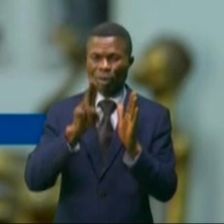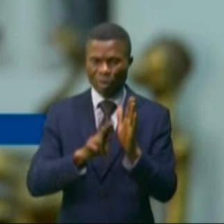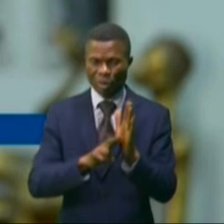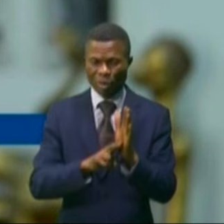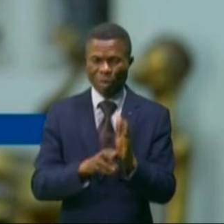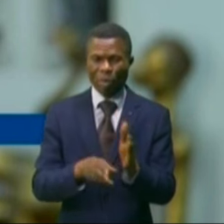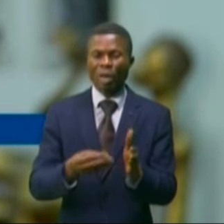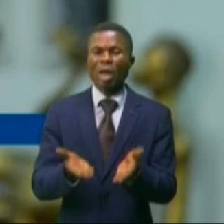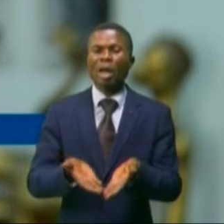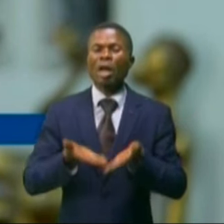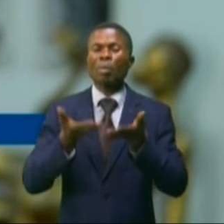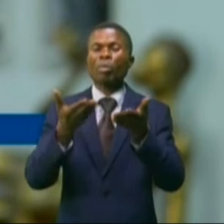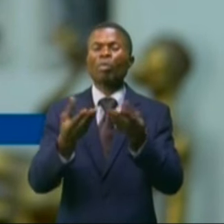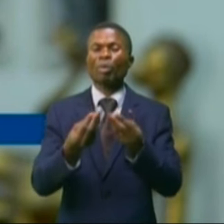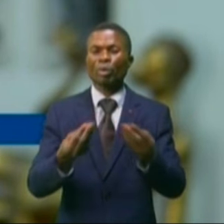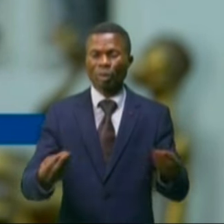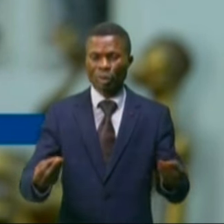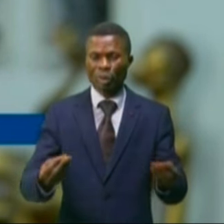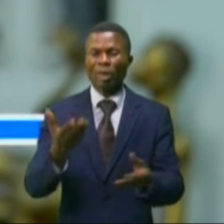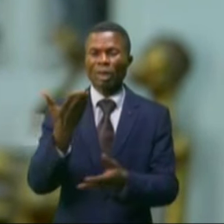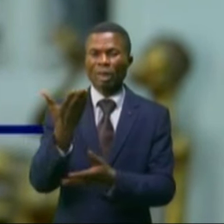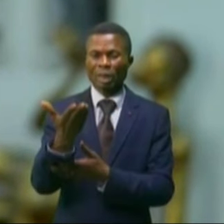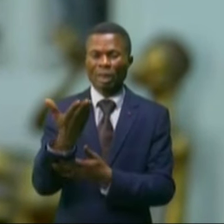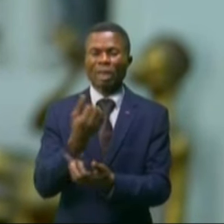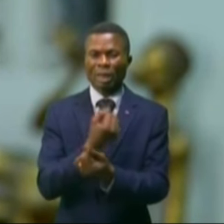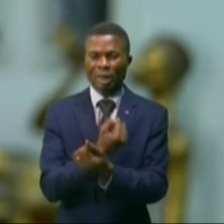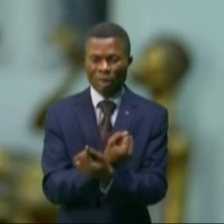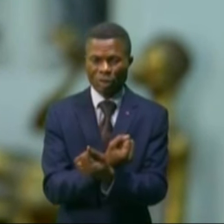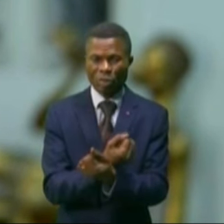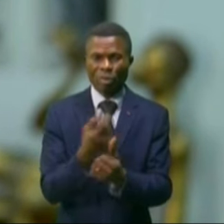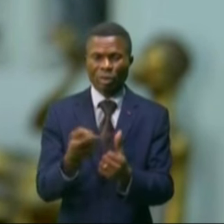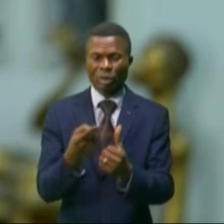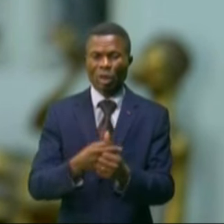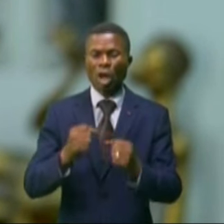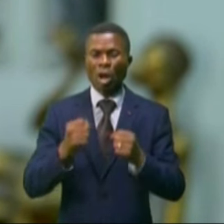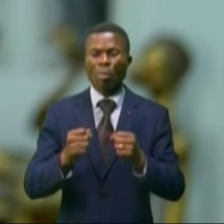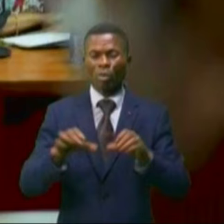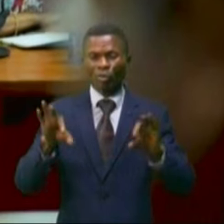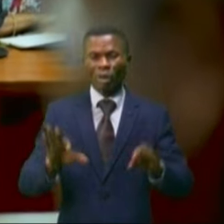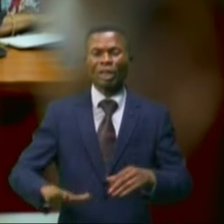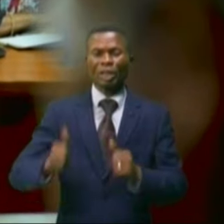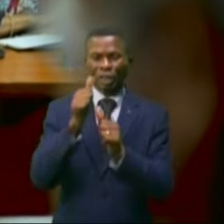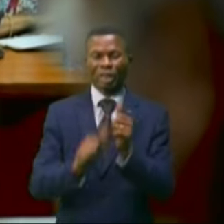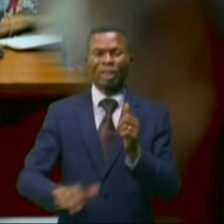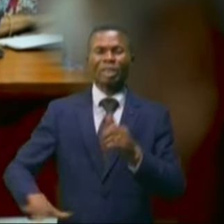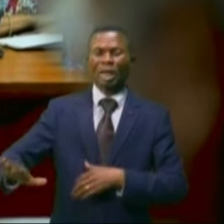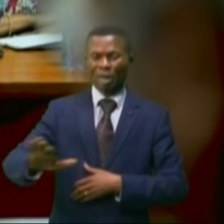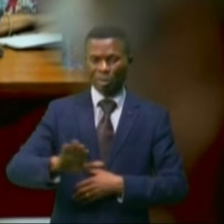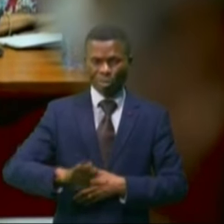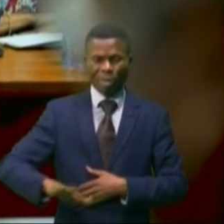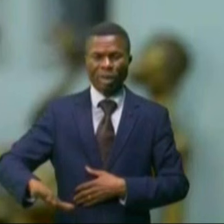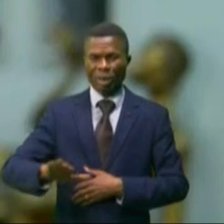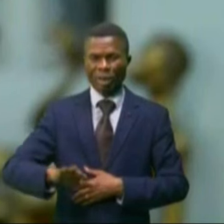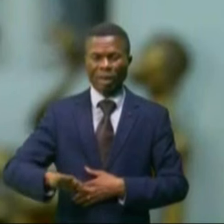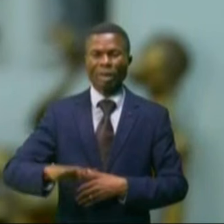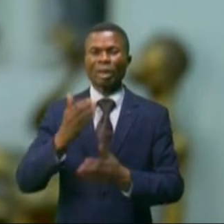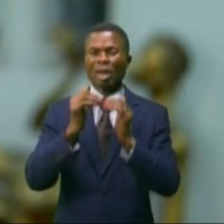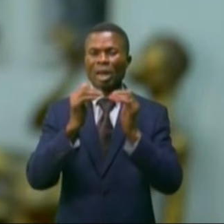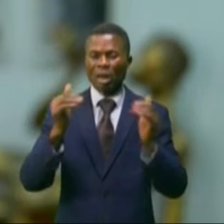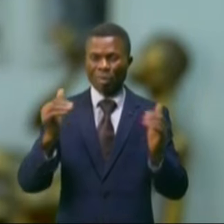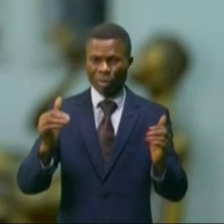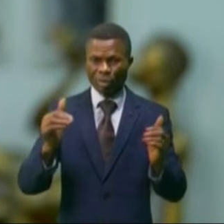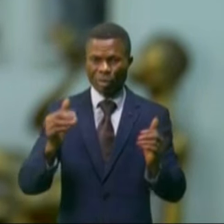souhaite, c'est la paix, le respect de la souveraineté des États, la paix est le préalable